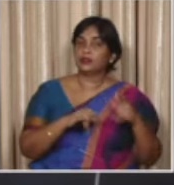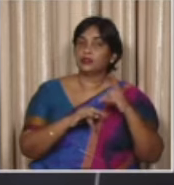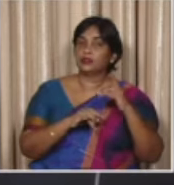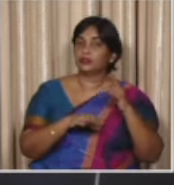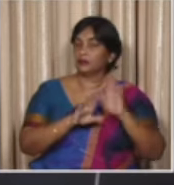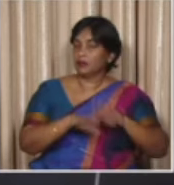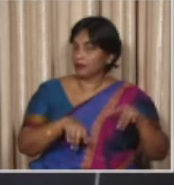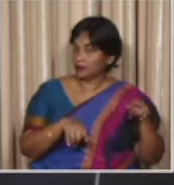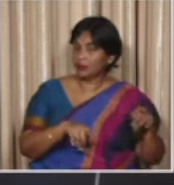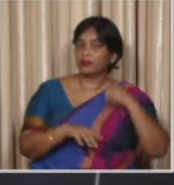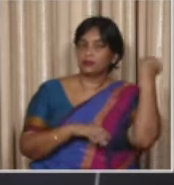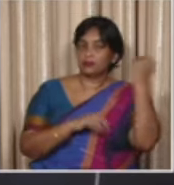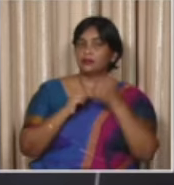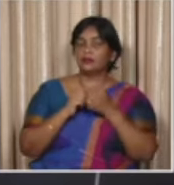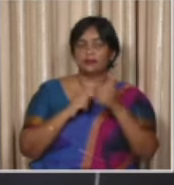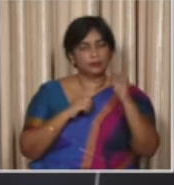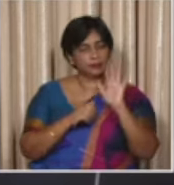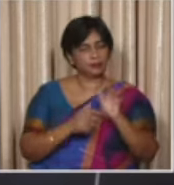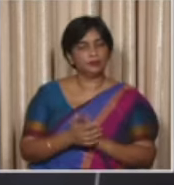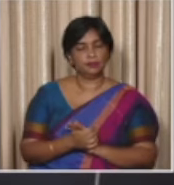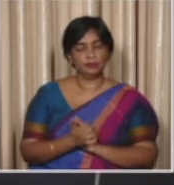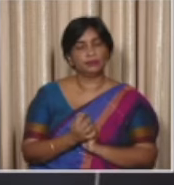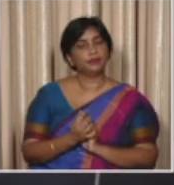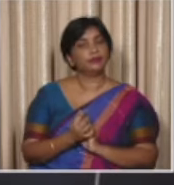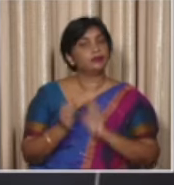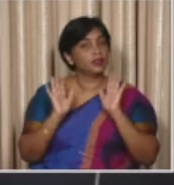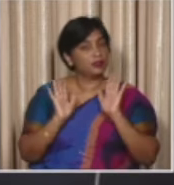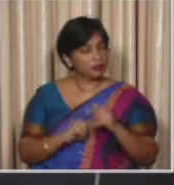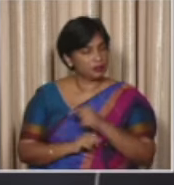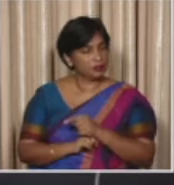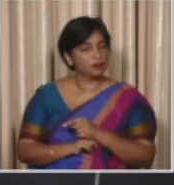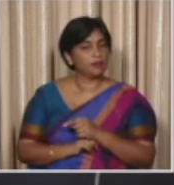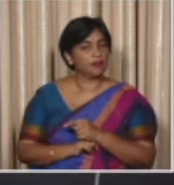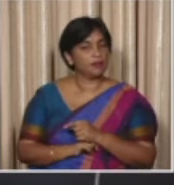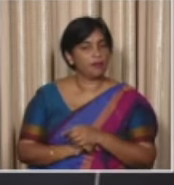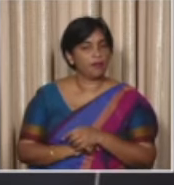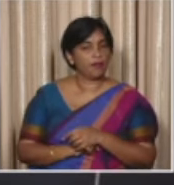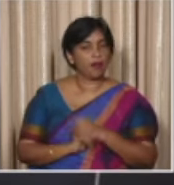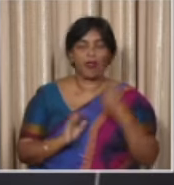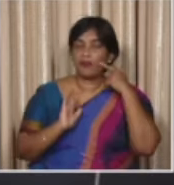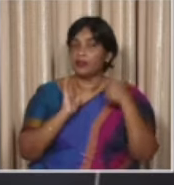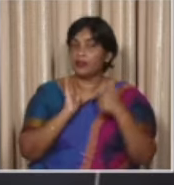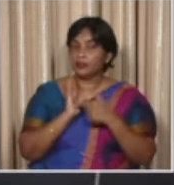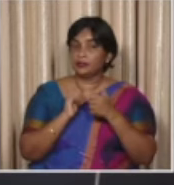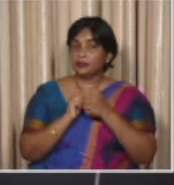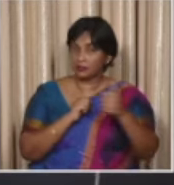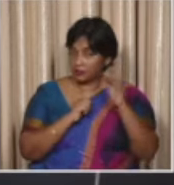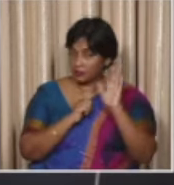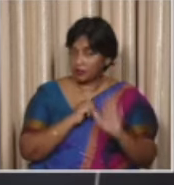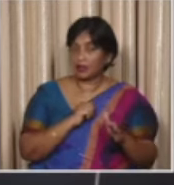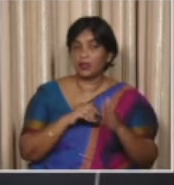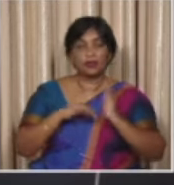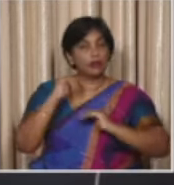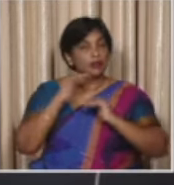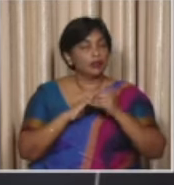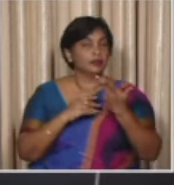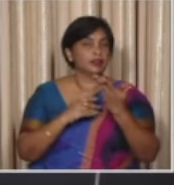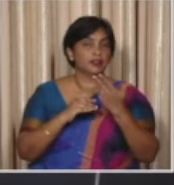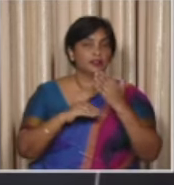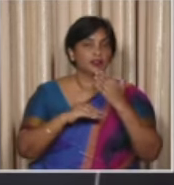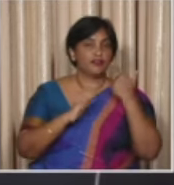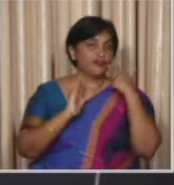විශේෂින්ගේ දේශන පාත්වමින් තිබෙනවා. නමුත් විභාග පැවැත්වීම, ප්‍රායෝගික පරීක්ෂණ